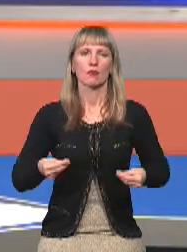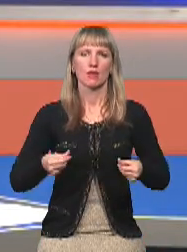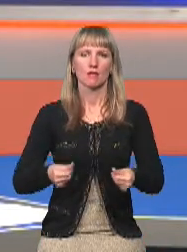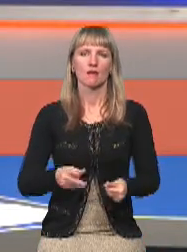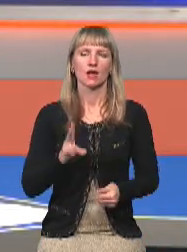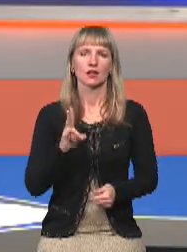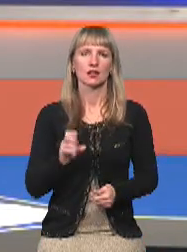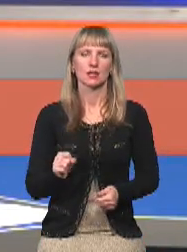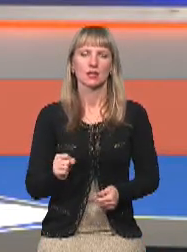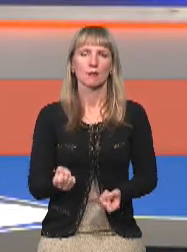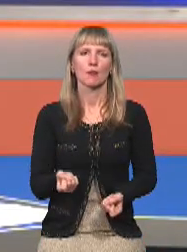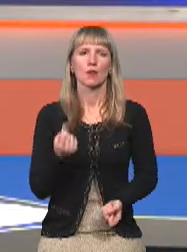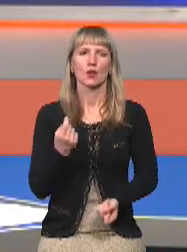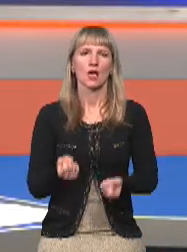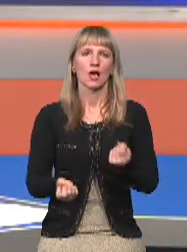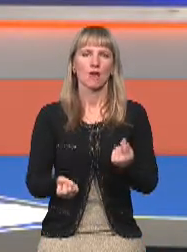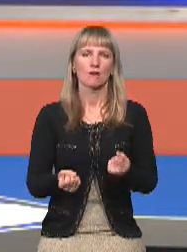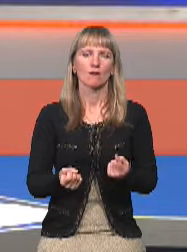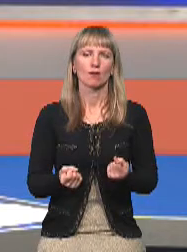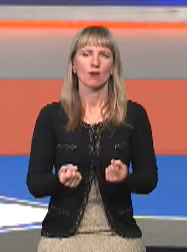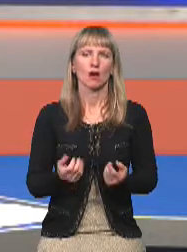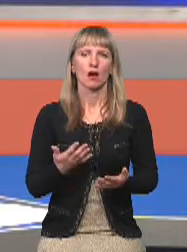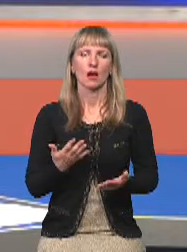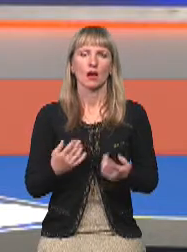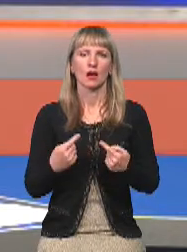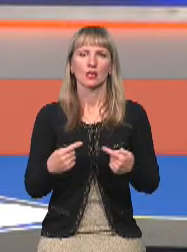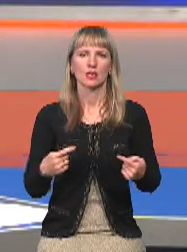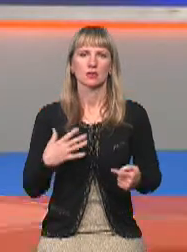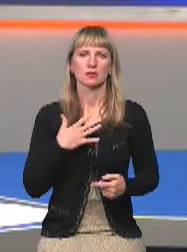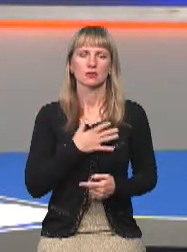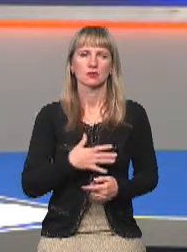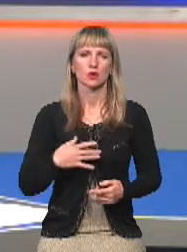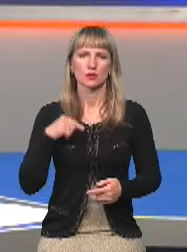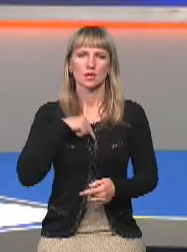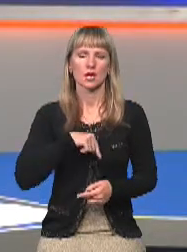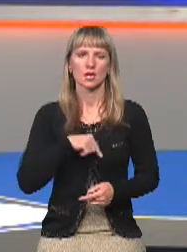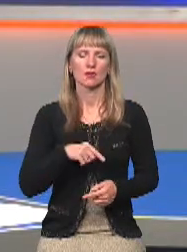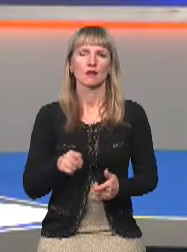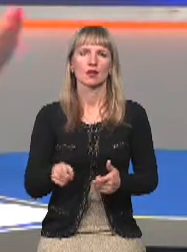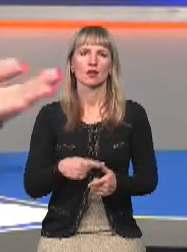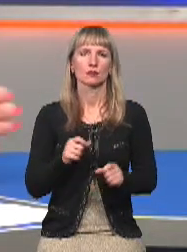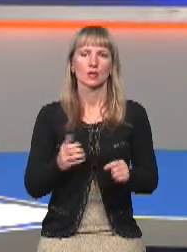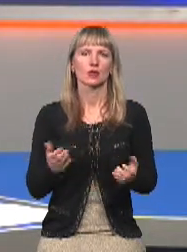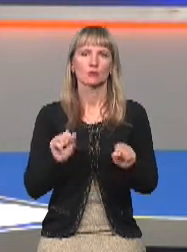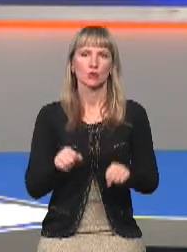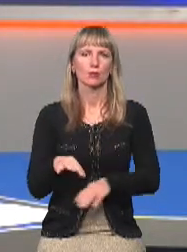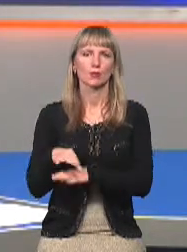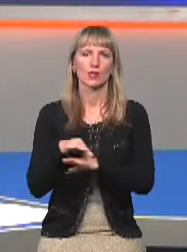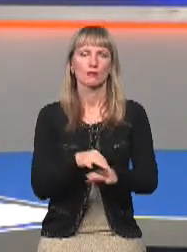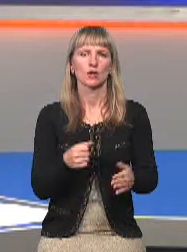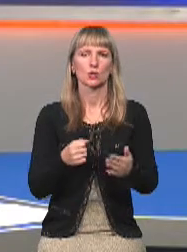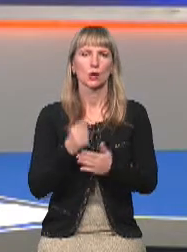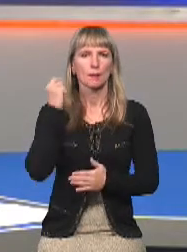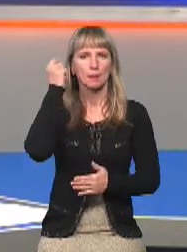на появу або певних розладів, або певних симптомів, які можуть привести до цих